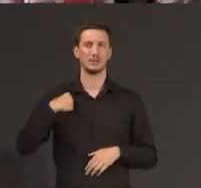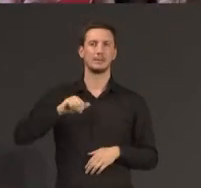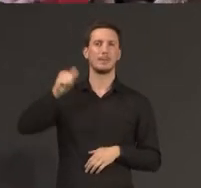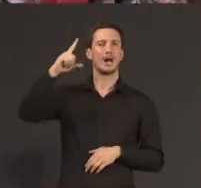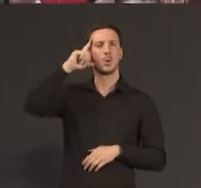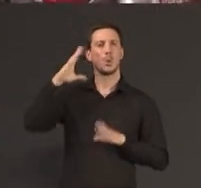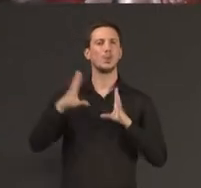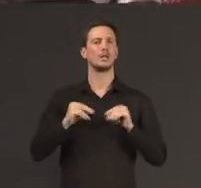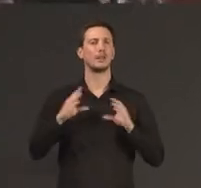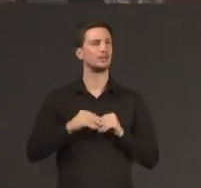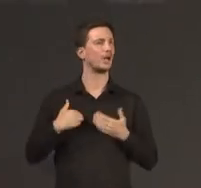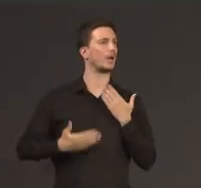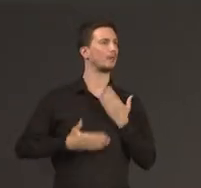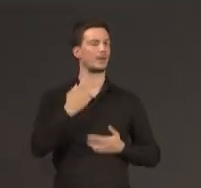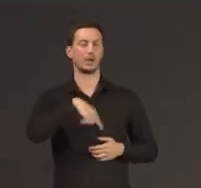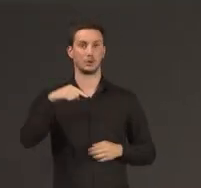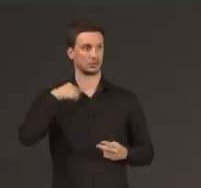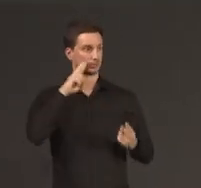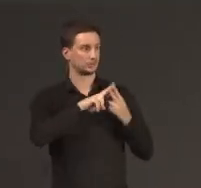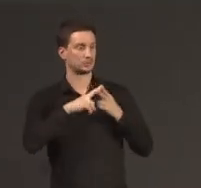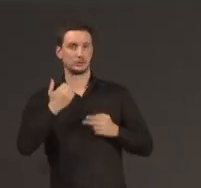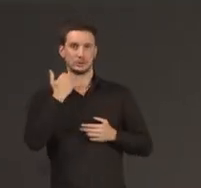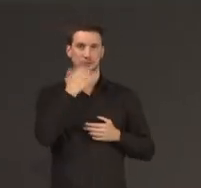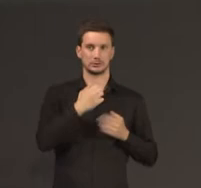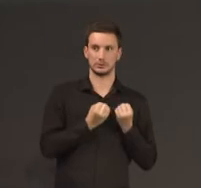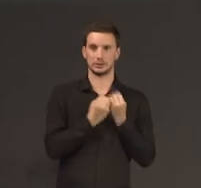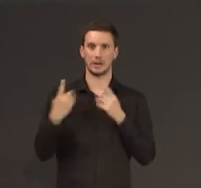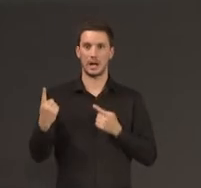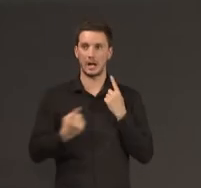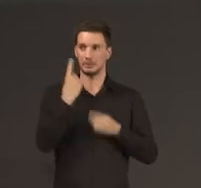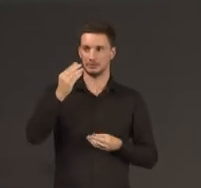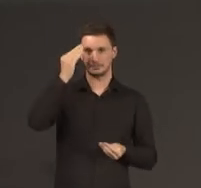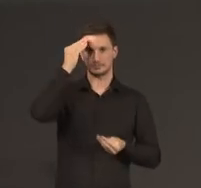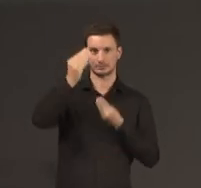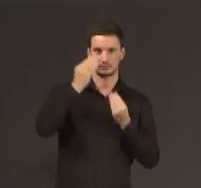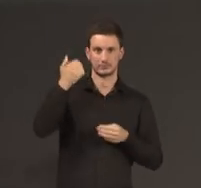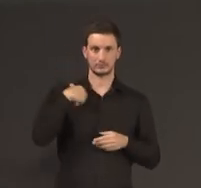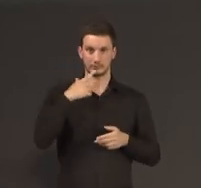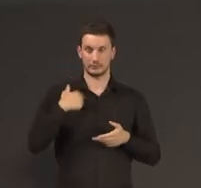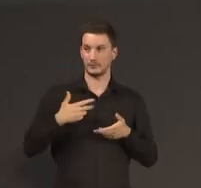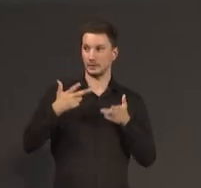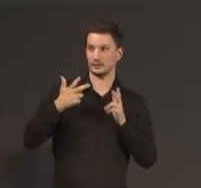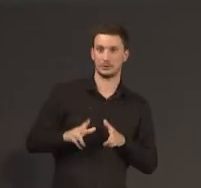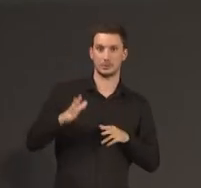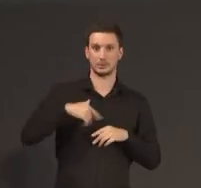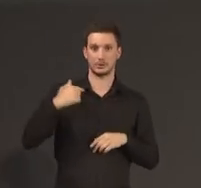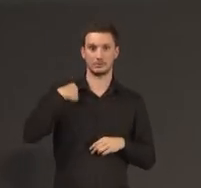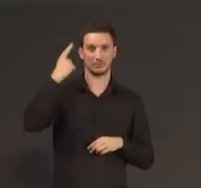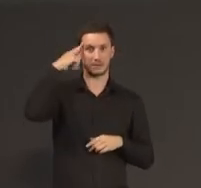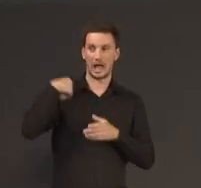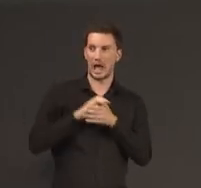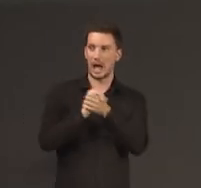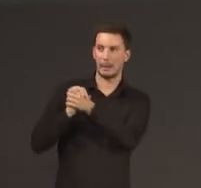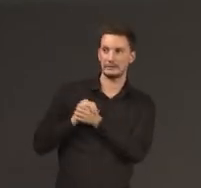d'universitat, quan encara no coneixem a ningú i anàvem tot expectants, alguns fins i tot pensant que en el lloc on seguéssim determinar les nostres futures